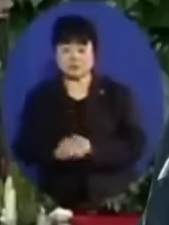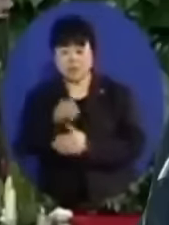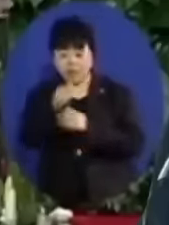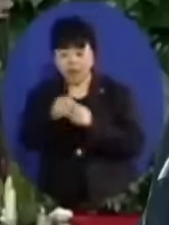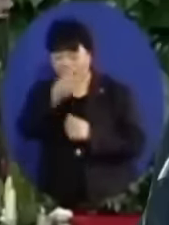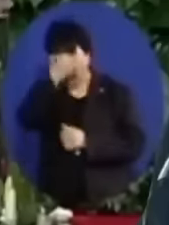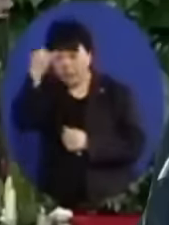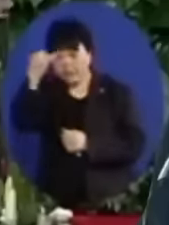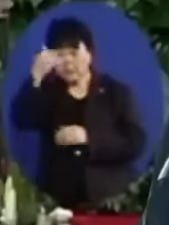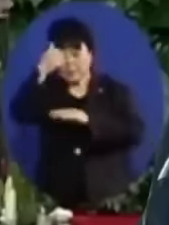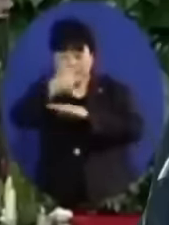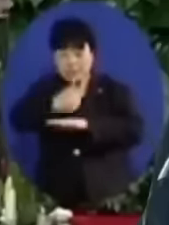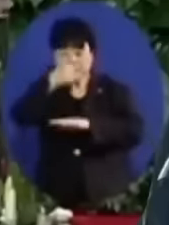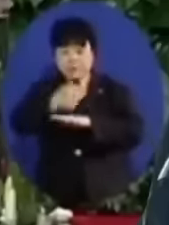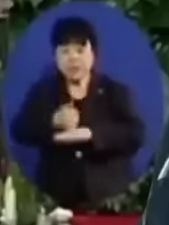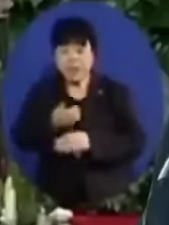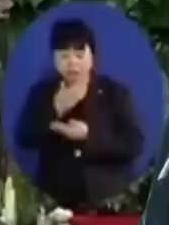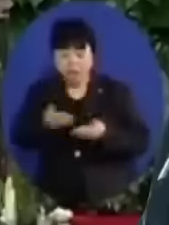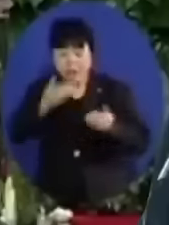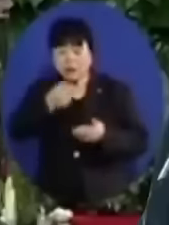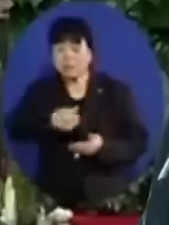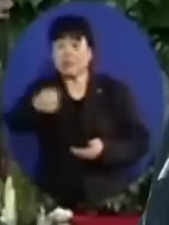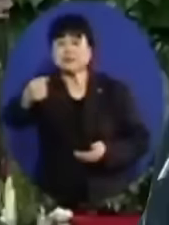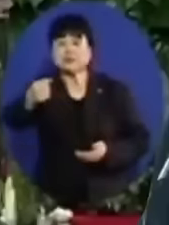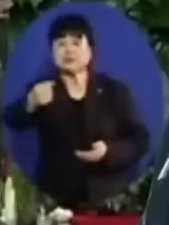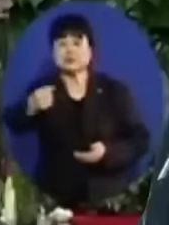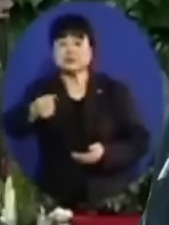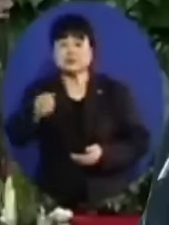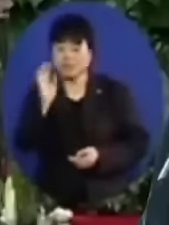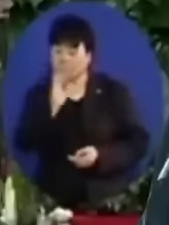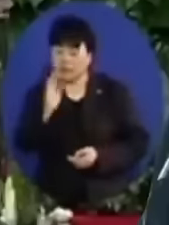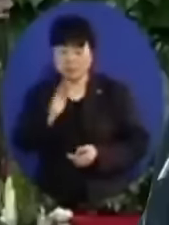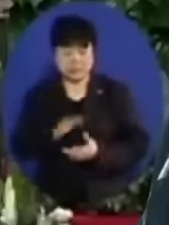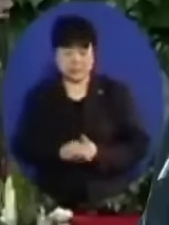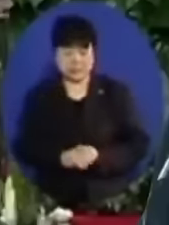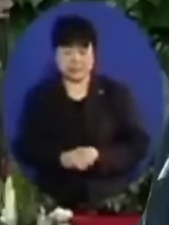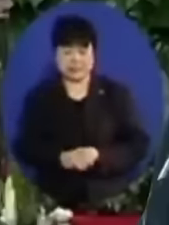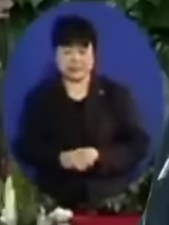할머니 마지막까지는 밥그릇 주셔 빼앗는 목사가 무슨 목사입니까?